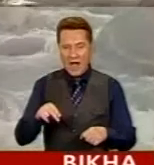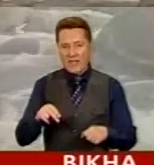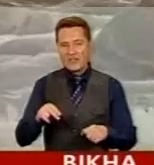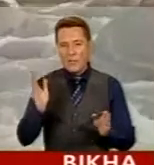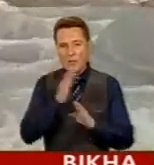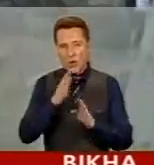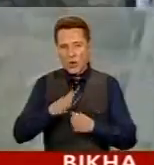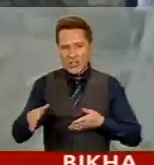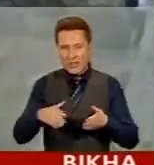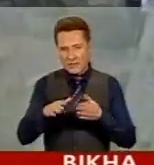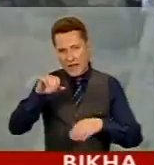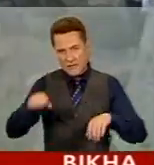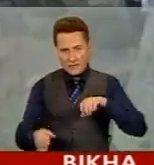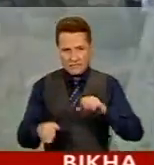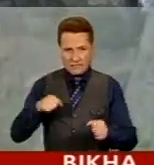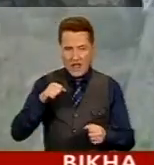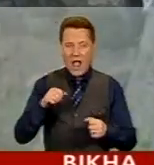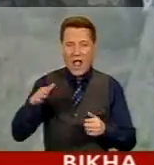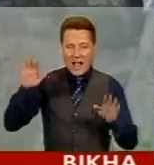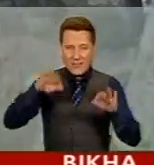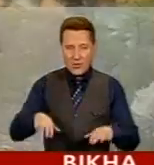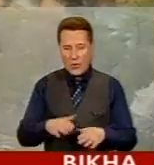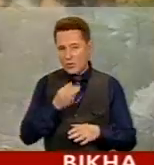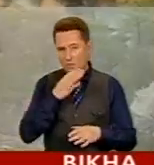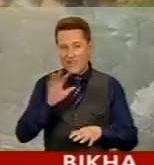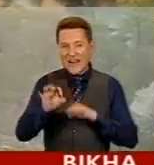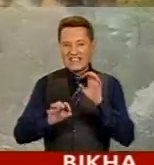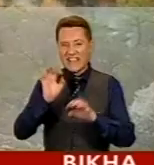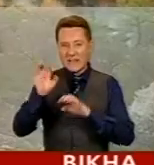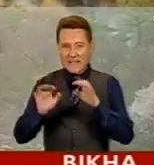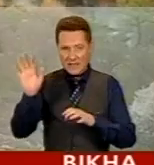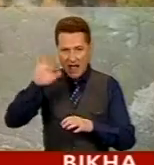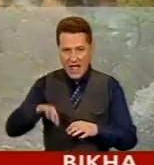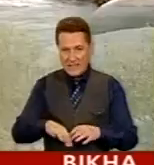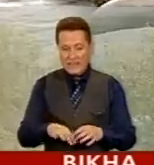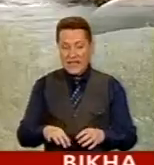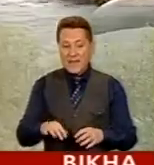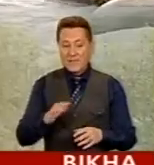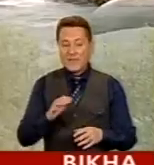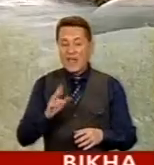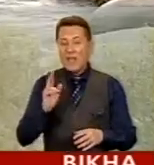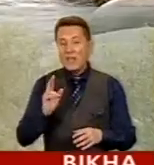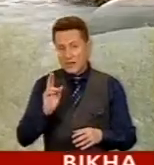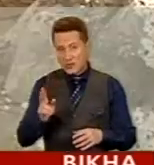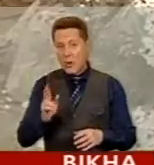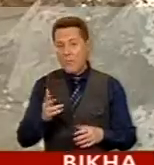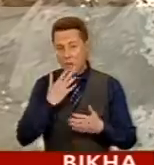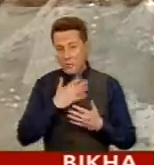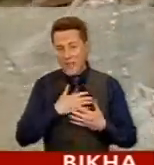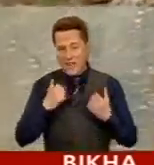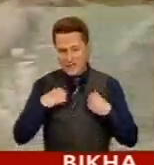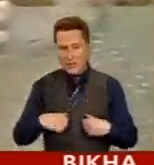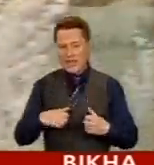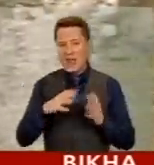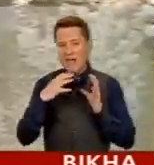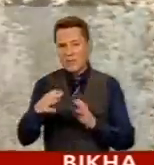природних трас. Місцеві ж каньйони неабияк облюбували скелелази. Є тут чим зайнятися і тим, хто полюбляє спокійний відпочинок. Автобусні та